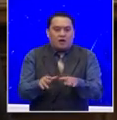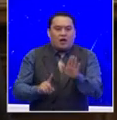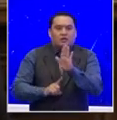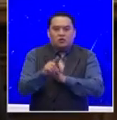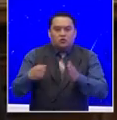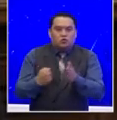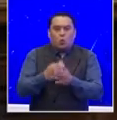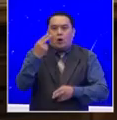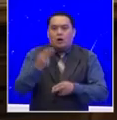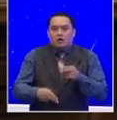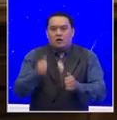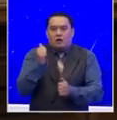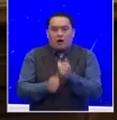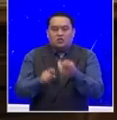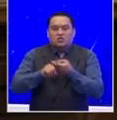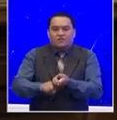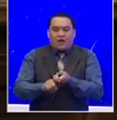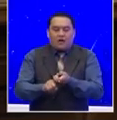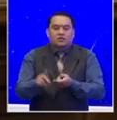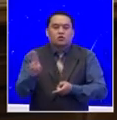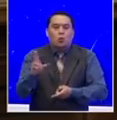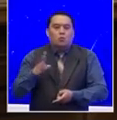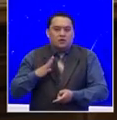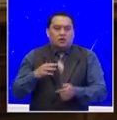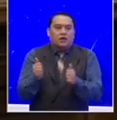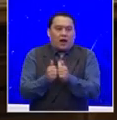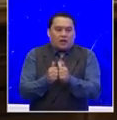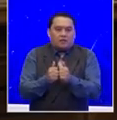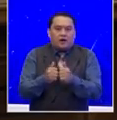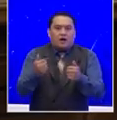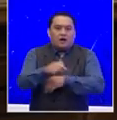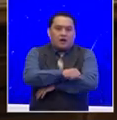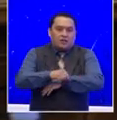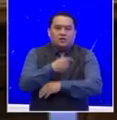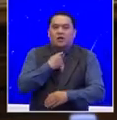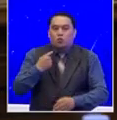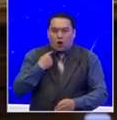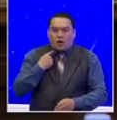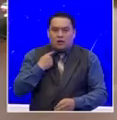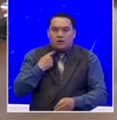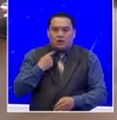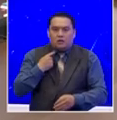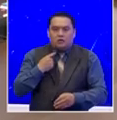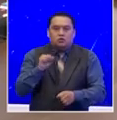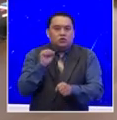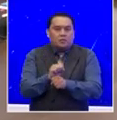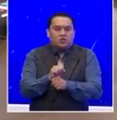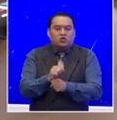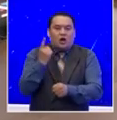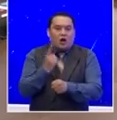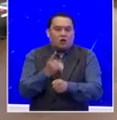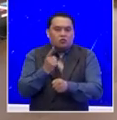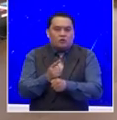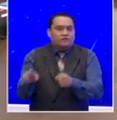начала до конца. Каждого контактника, и вот здесь рядом уже, мне граница с Талдыкурганом, чтобы дальше не пошло. Чтобы